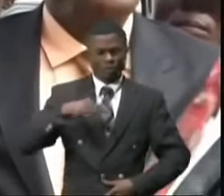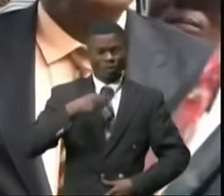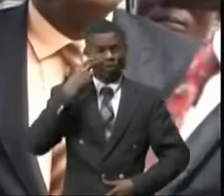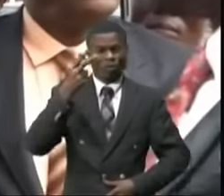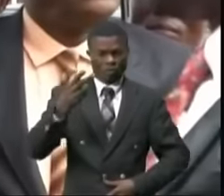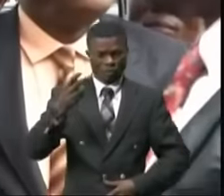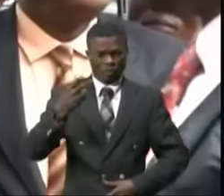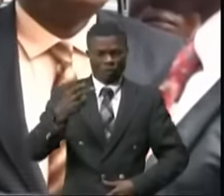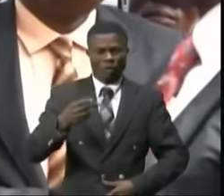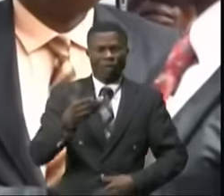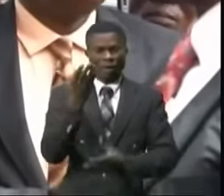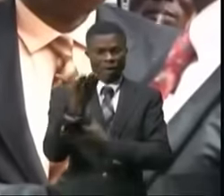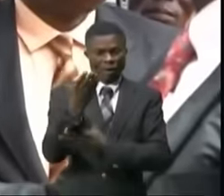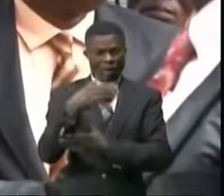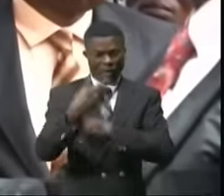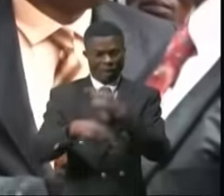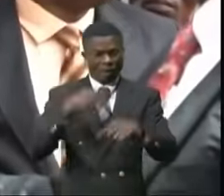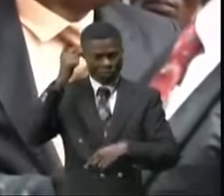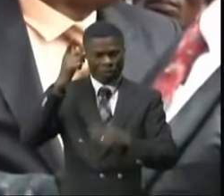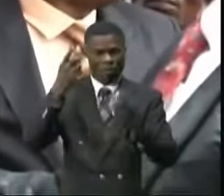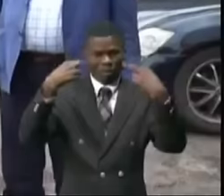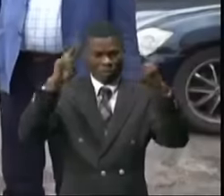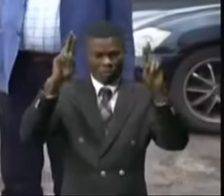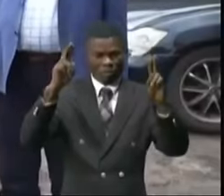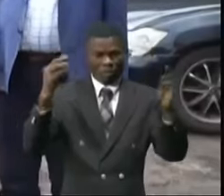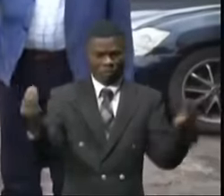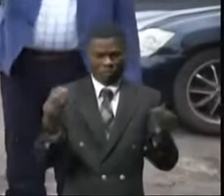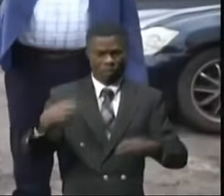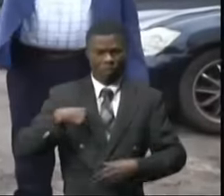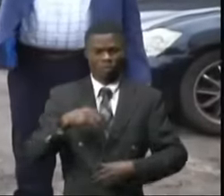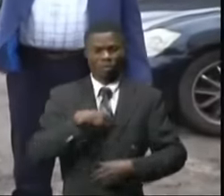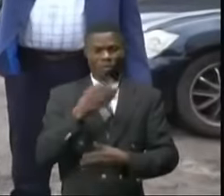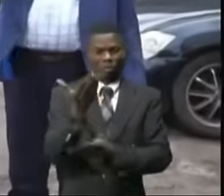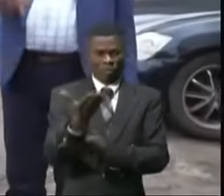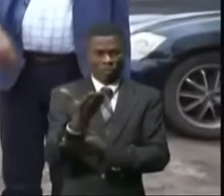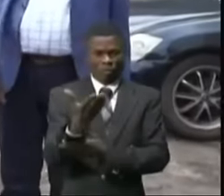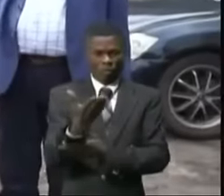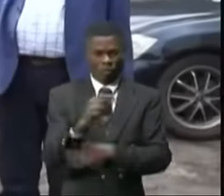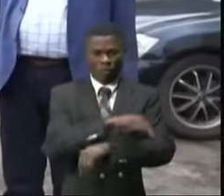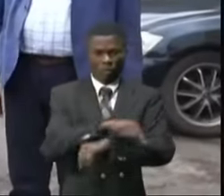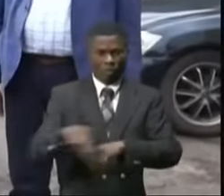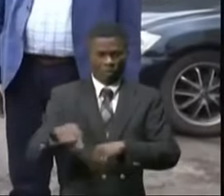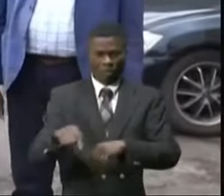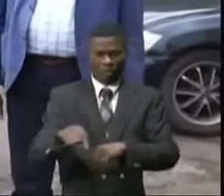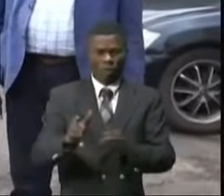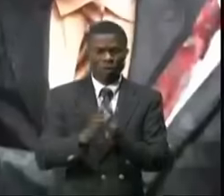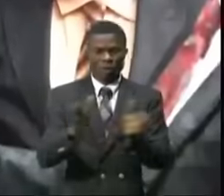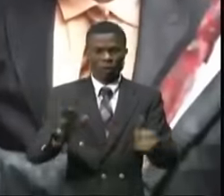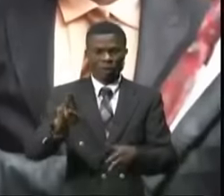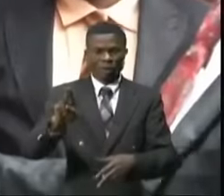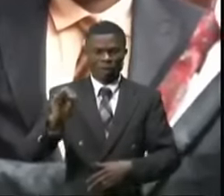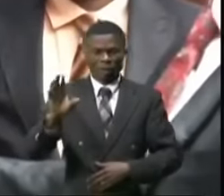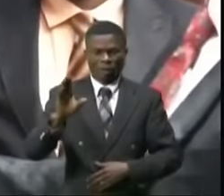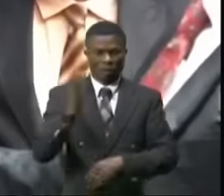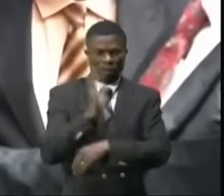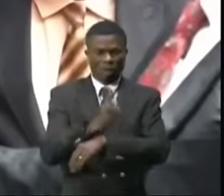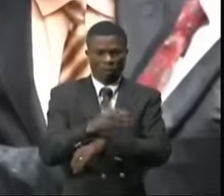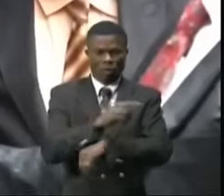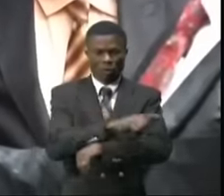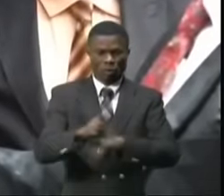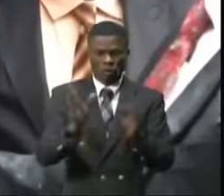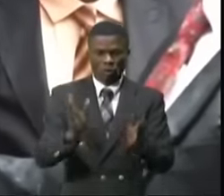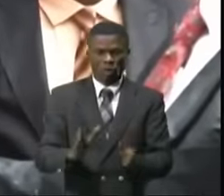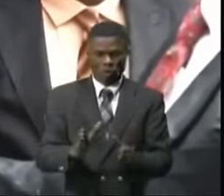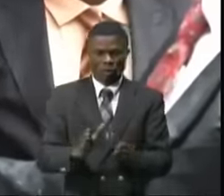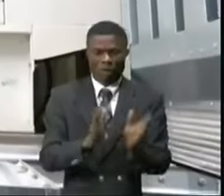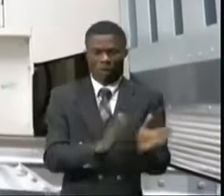le pari que nous avons pris au départ a été tenu. C'est pour ça que nous exhortons la direction de la RTNC ainsi que le conseil d'administration à